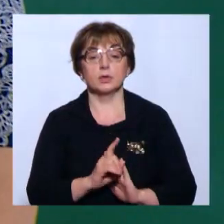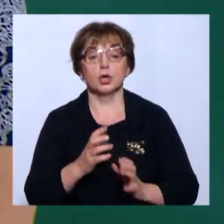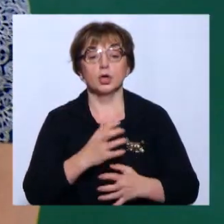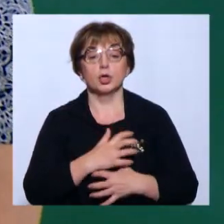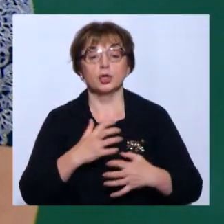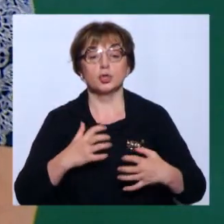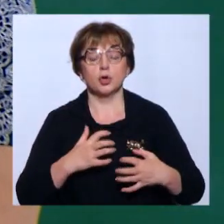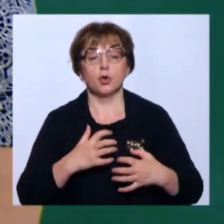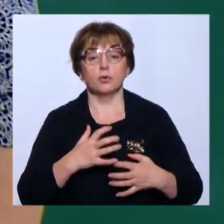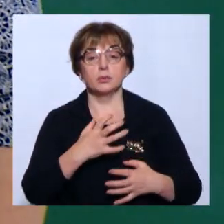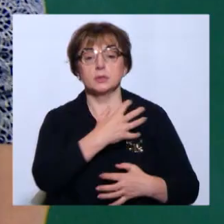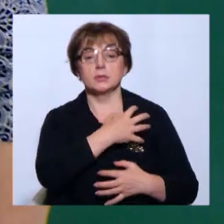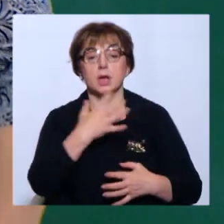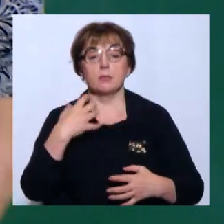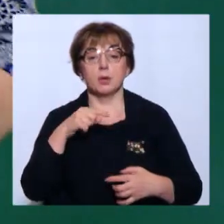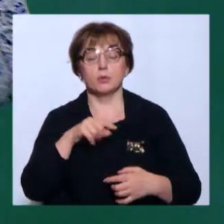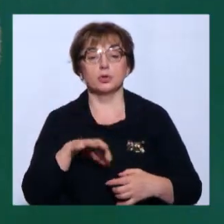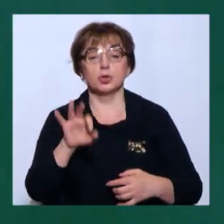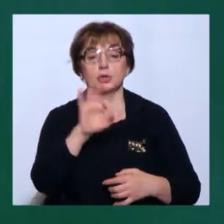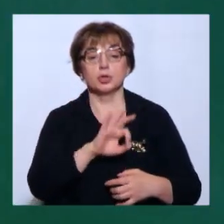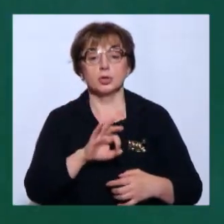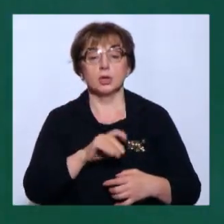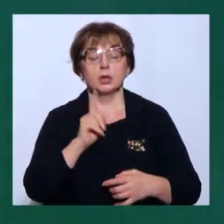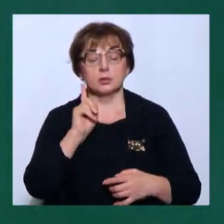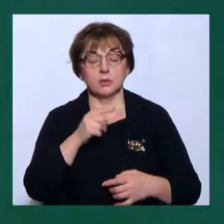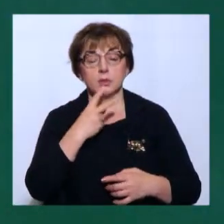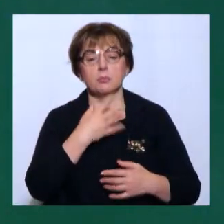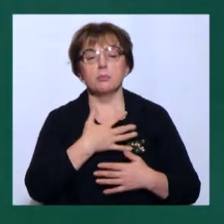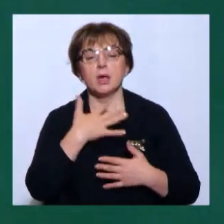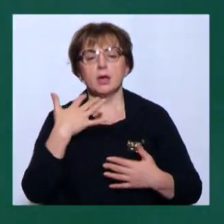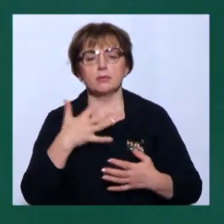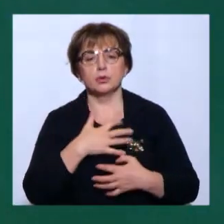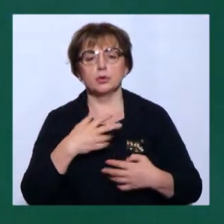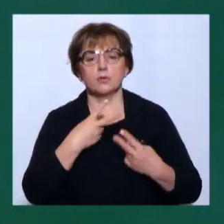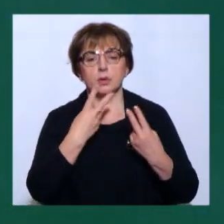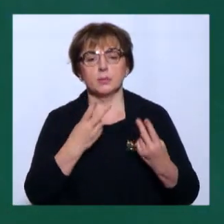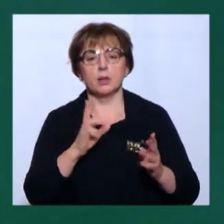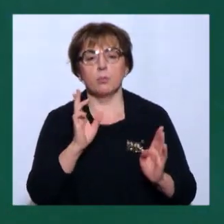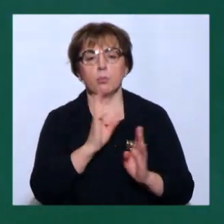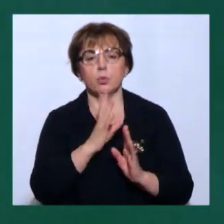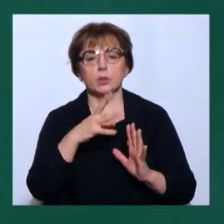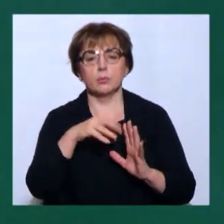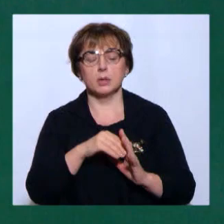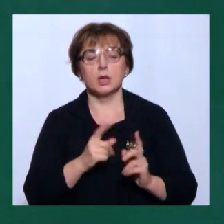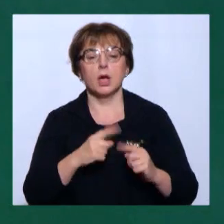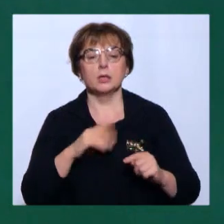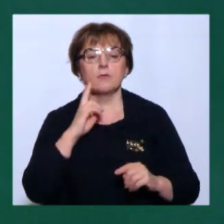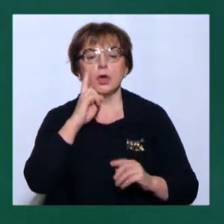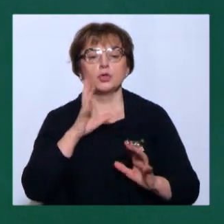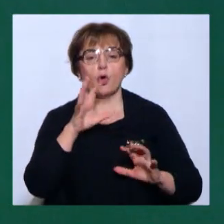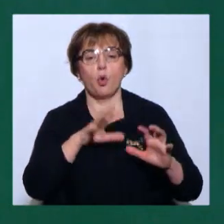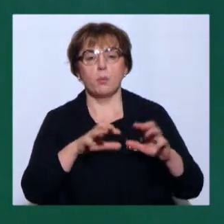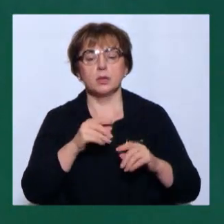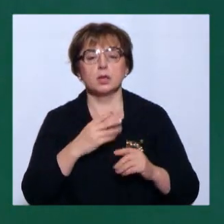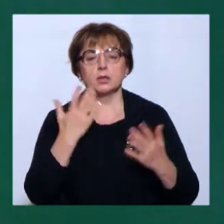ცხოველთა სამეფო შესწავლას. თქვენ უამრავი ცხოველი ყავთ ნანახი ბუნებაში, ასევე ზოოპარკში,